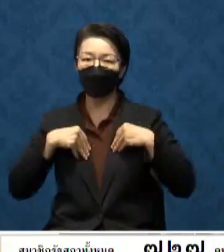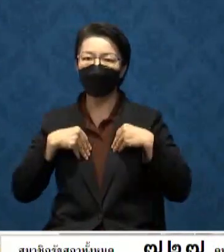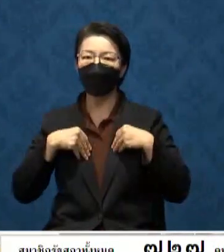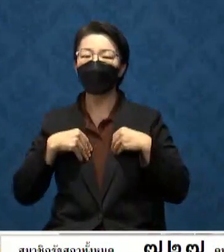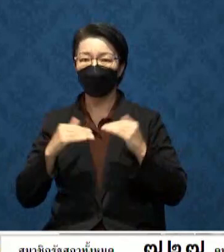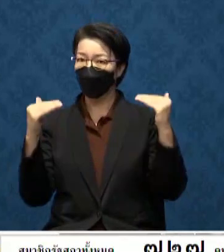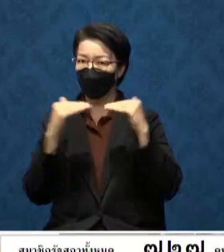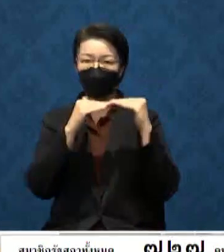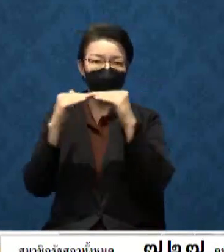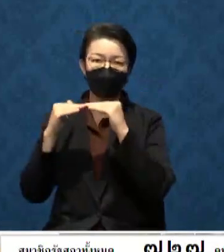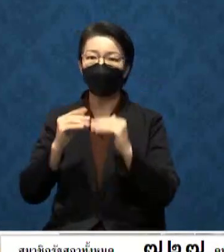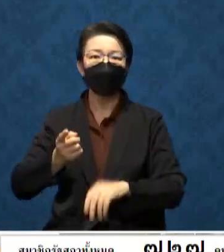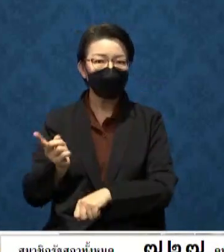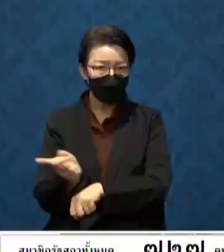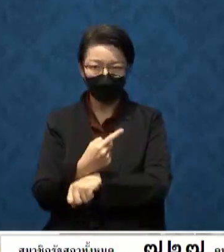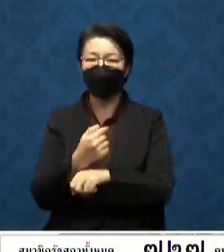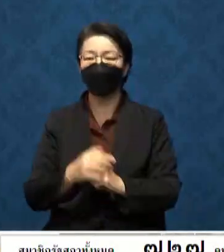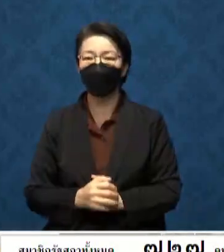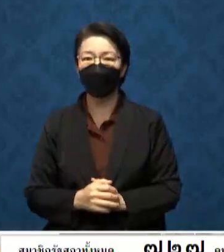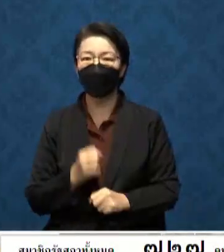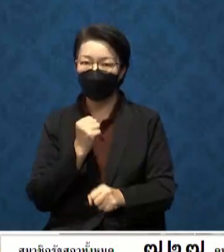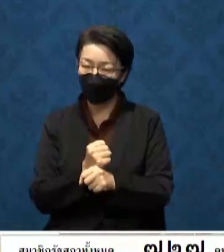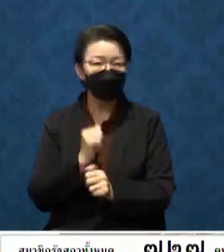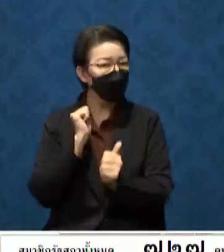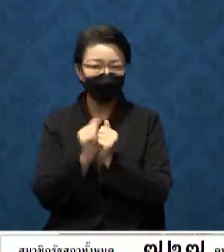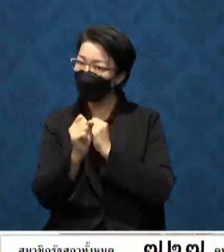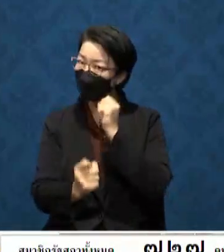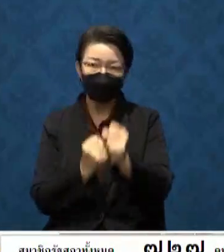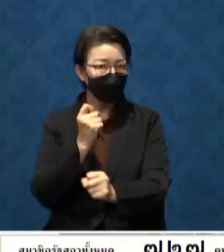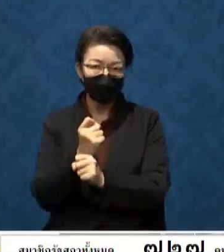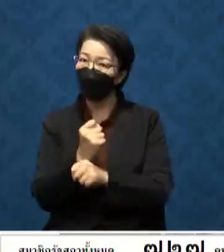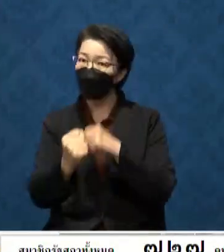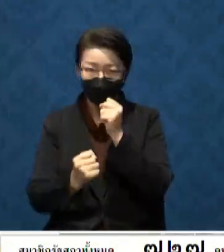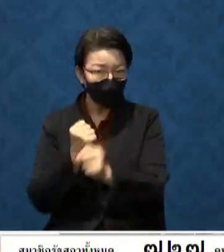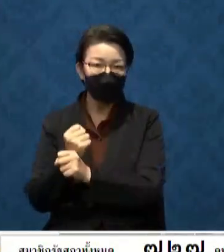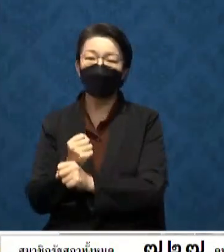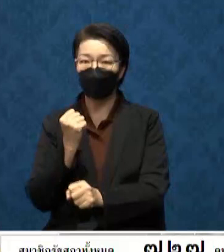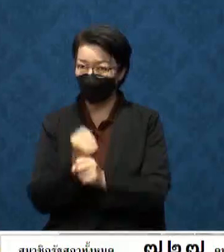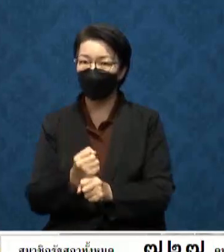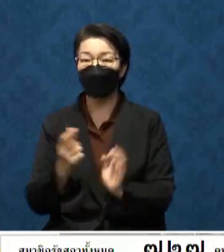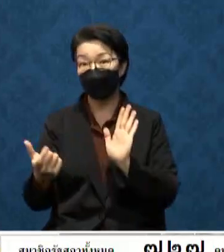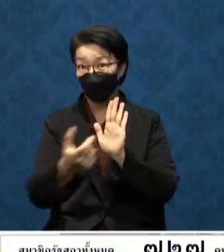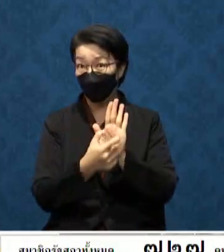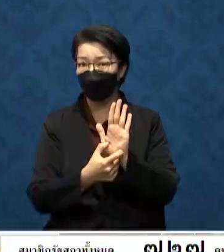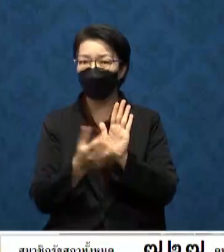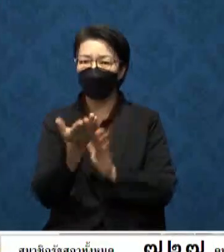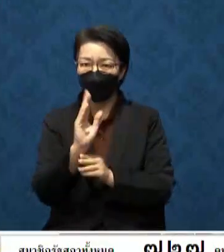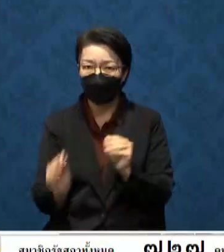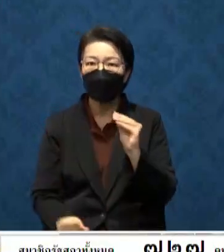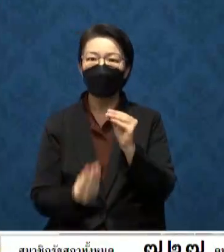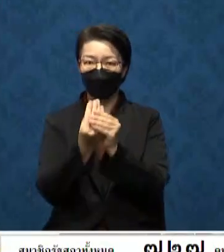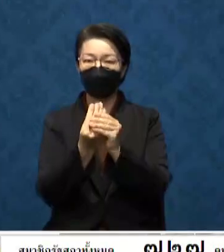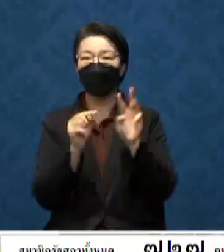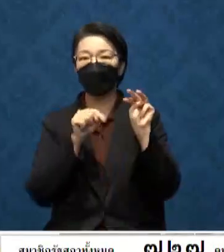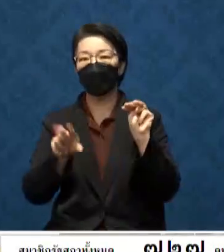ช้าและให้ดำเนินการทุกปีอันนี้ก็เป็นบทบัญญัติที่ผมขอเพิ่มเป็นมาตรา